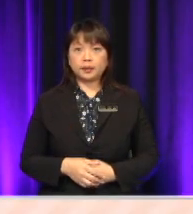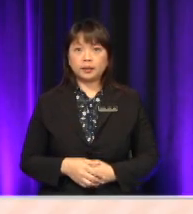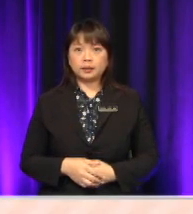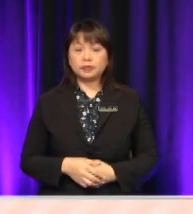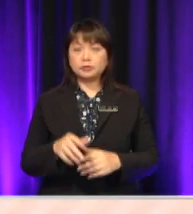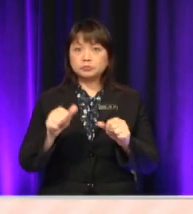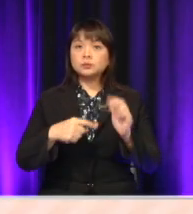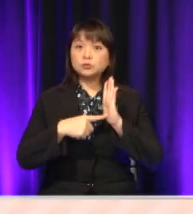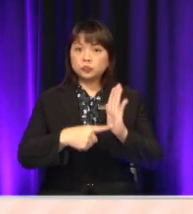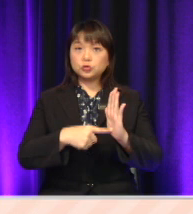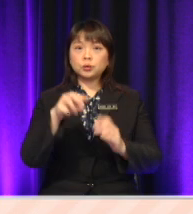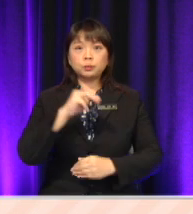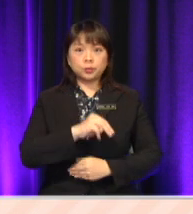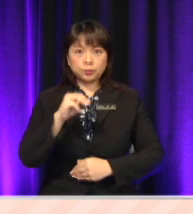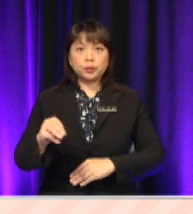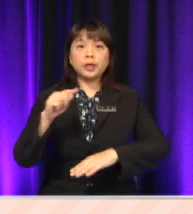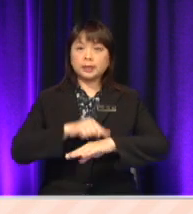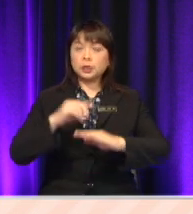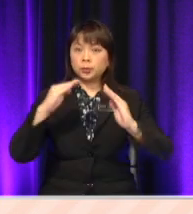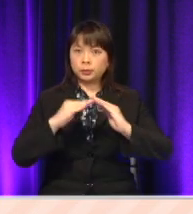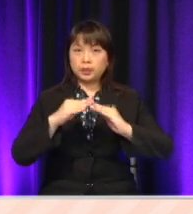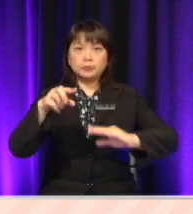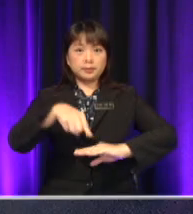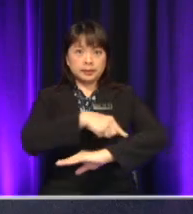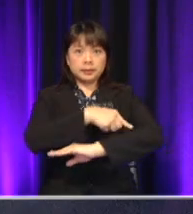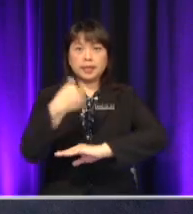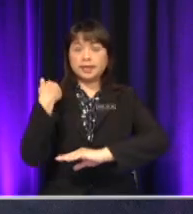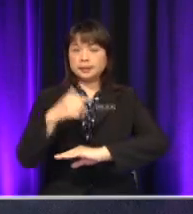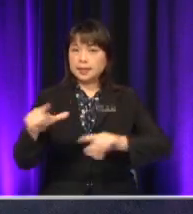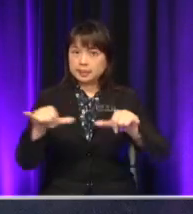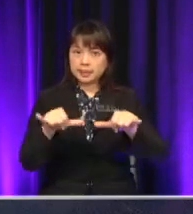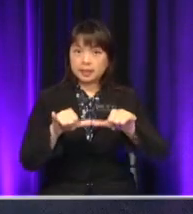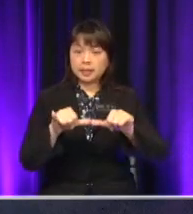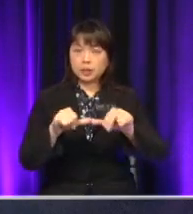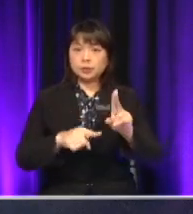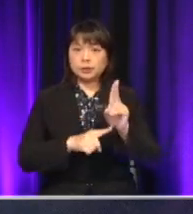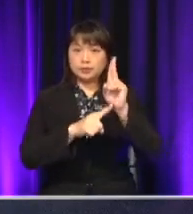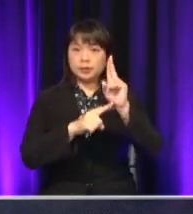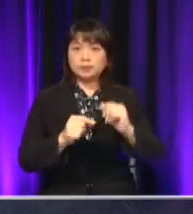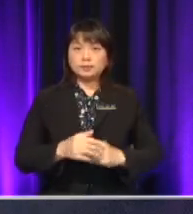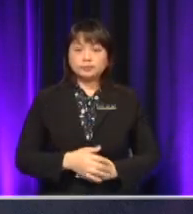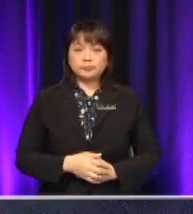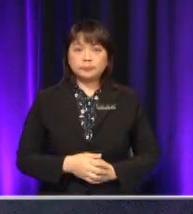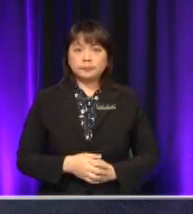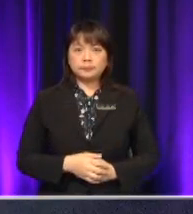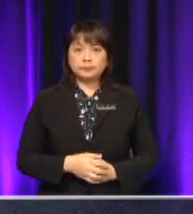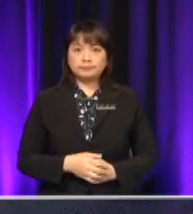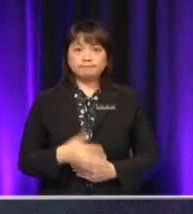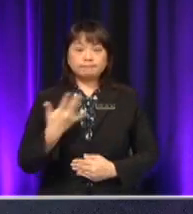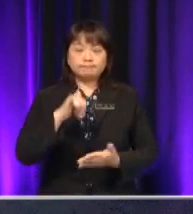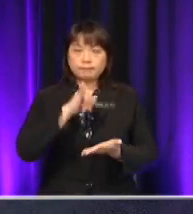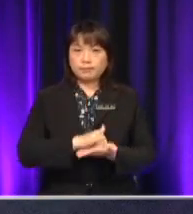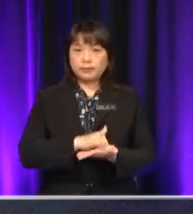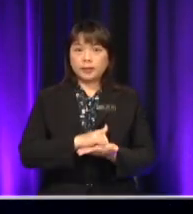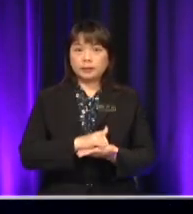murid-murid yang dekat rumah tu. Okey. Yang panjang ini adalah skala utama. Kemudian yang bawah ini kita panggil adalah skala vernier